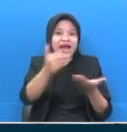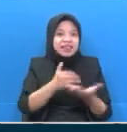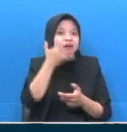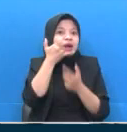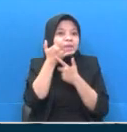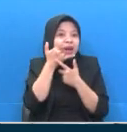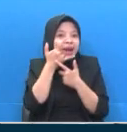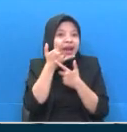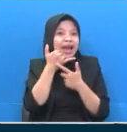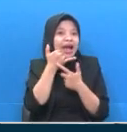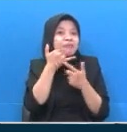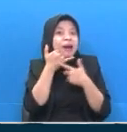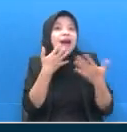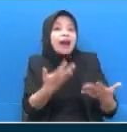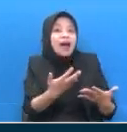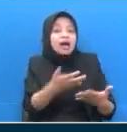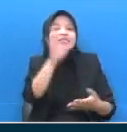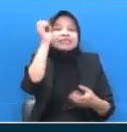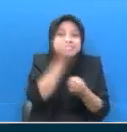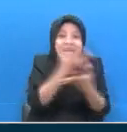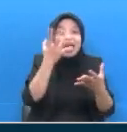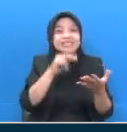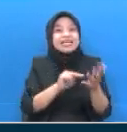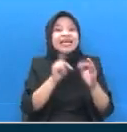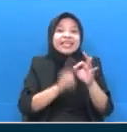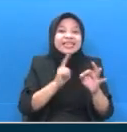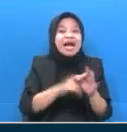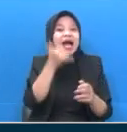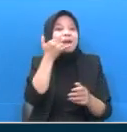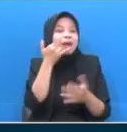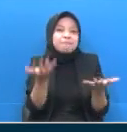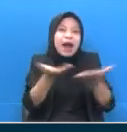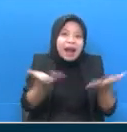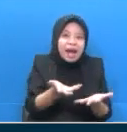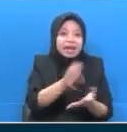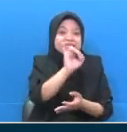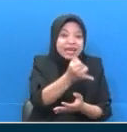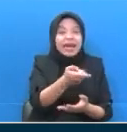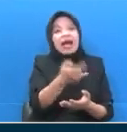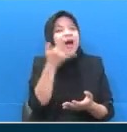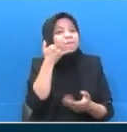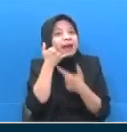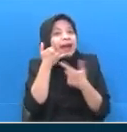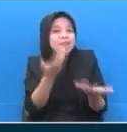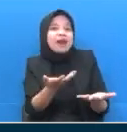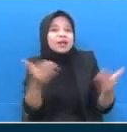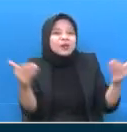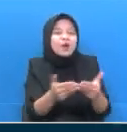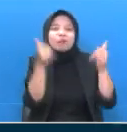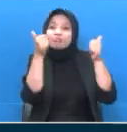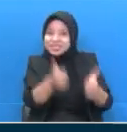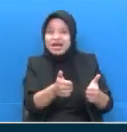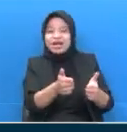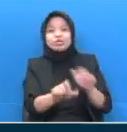agak kurang kuat. Sehingga satu-satunya jalan bagaimana nanti Pak Jonathan membuat suatu profil bagaimana